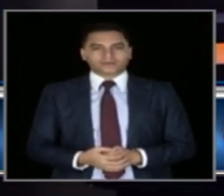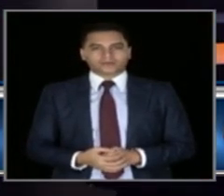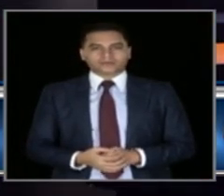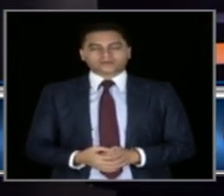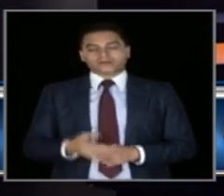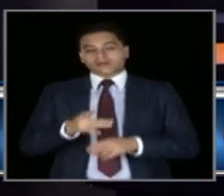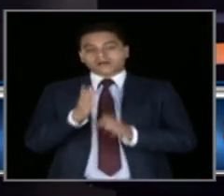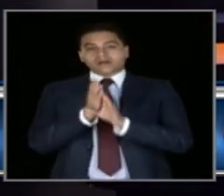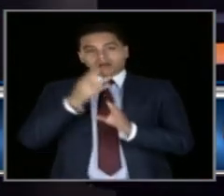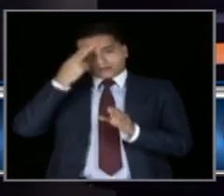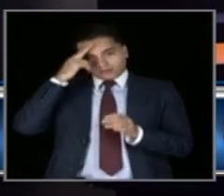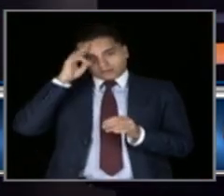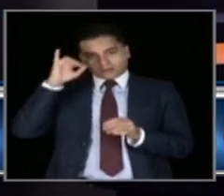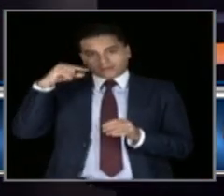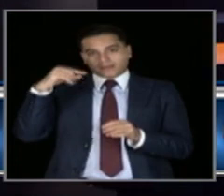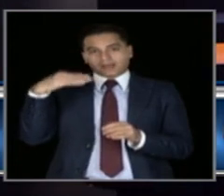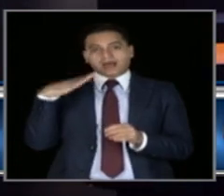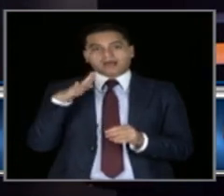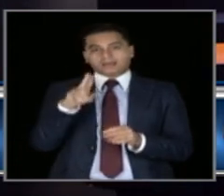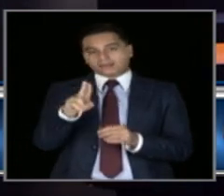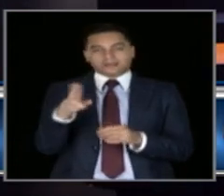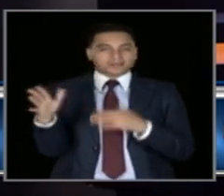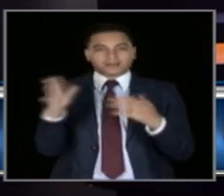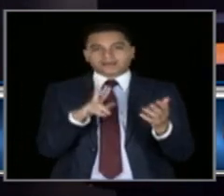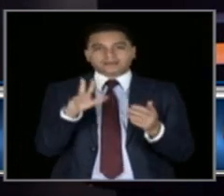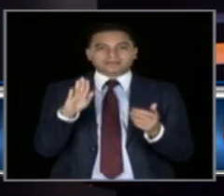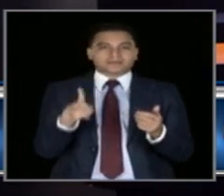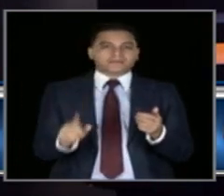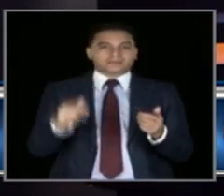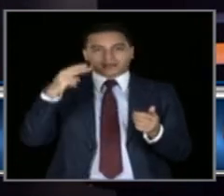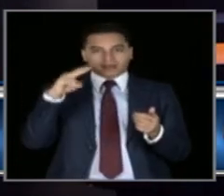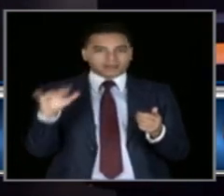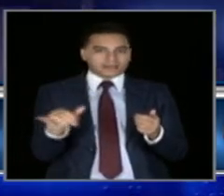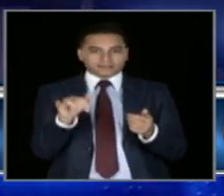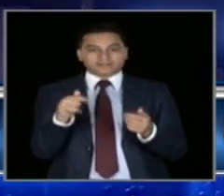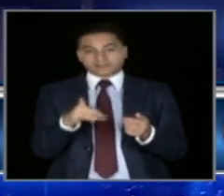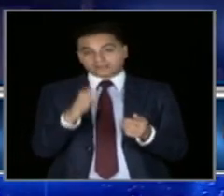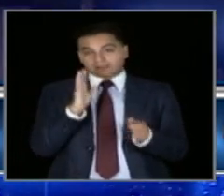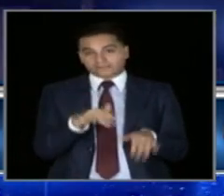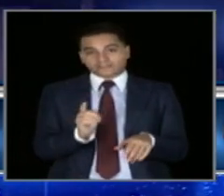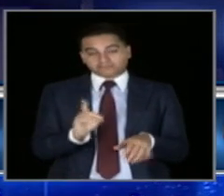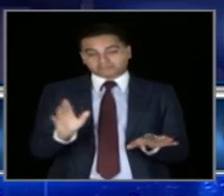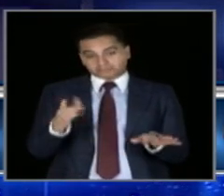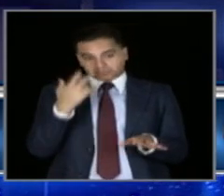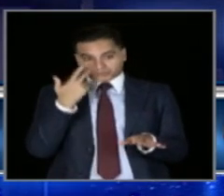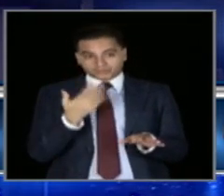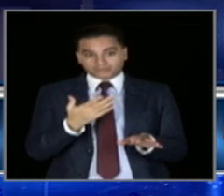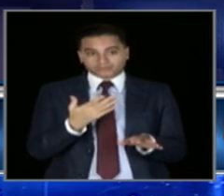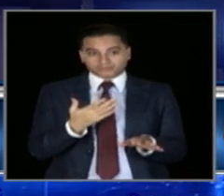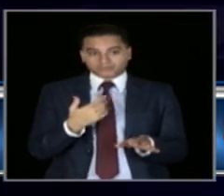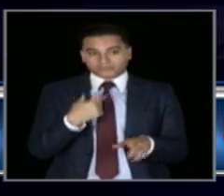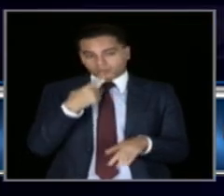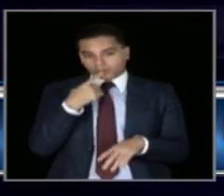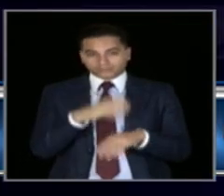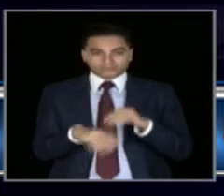من إخراج مدحت السباعي، يا ترى في إجابة ولا فيش إجابة؟ محمد علي. ممكن نخمن يعني، قول فيفي